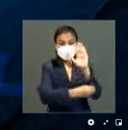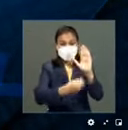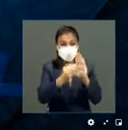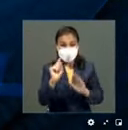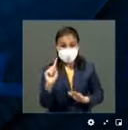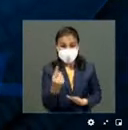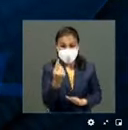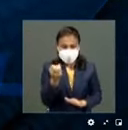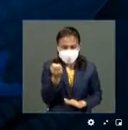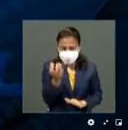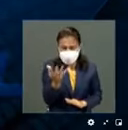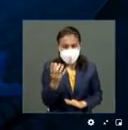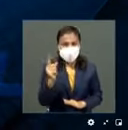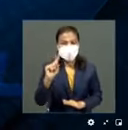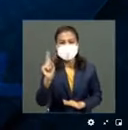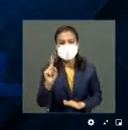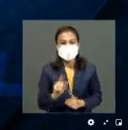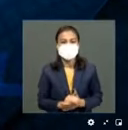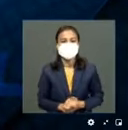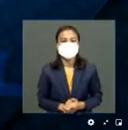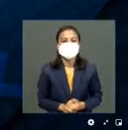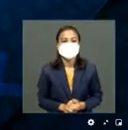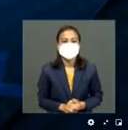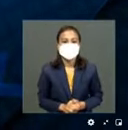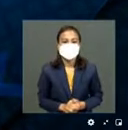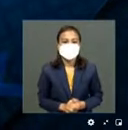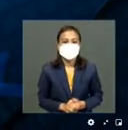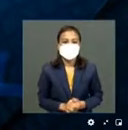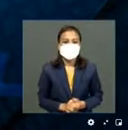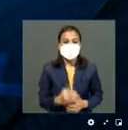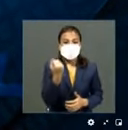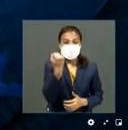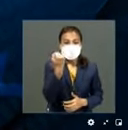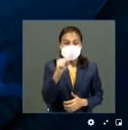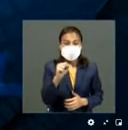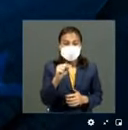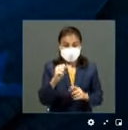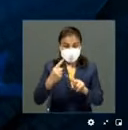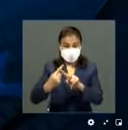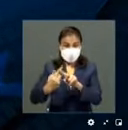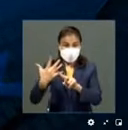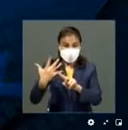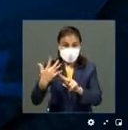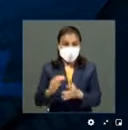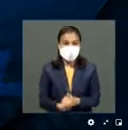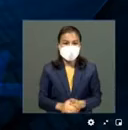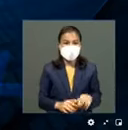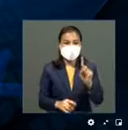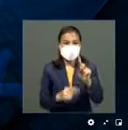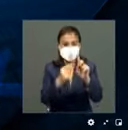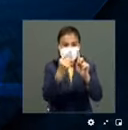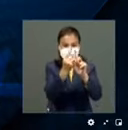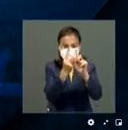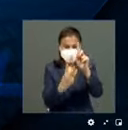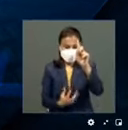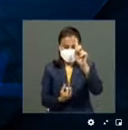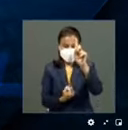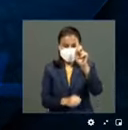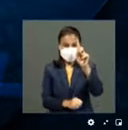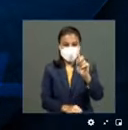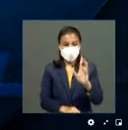หม่สูงสุดของวันนี้นิดนึงนะคะถ้าดู10พฤษภาคม10อันดับแรกโดยตั้งแต่อันดับ6